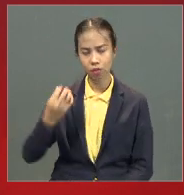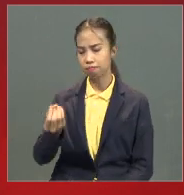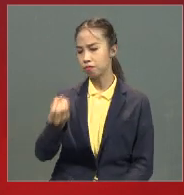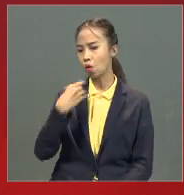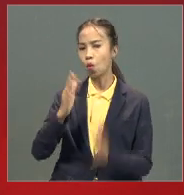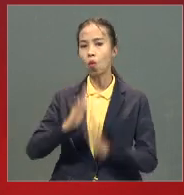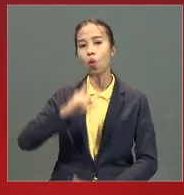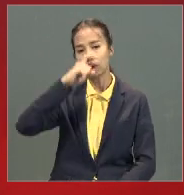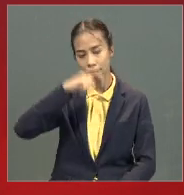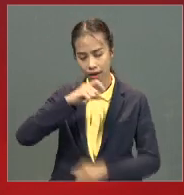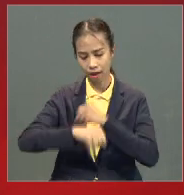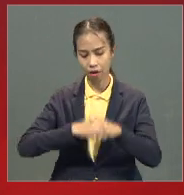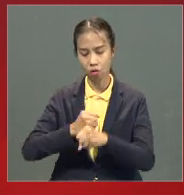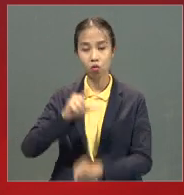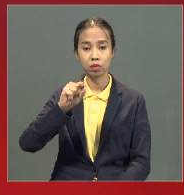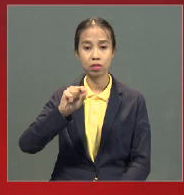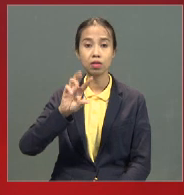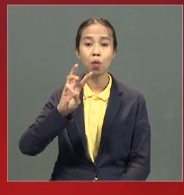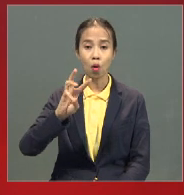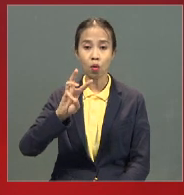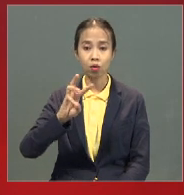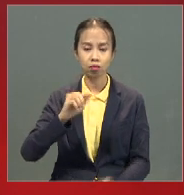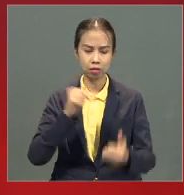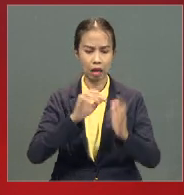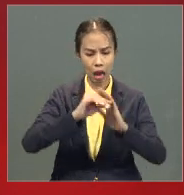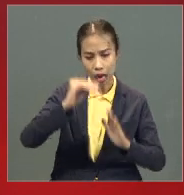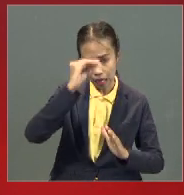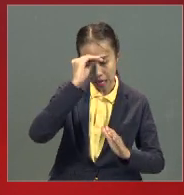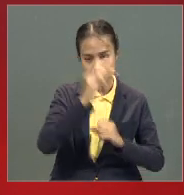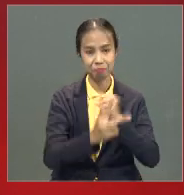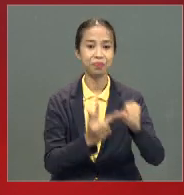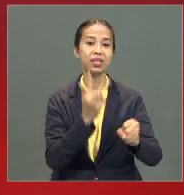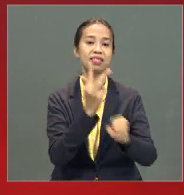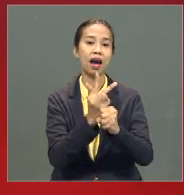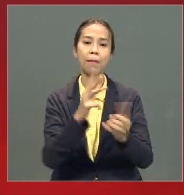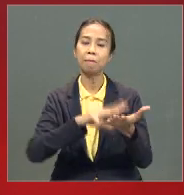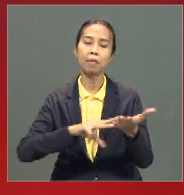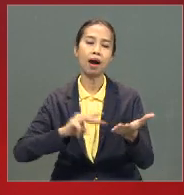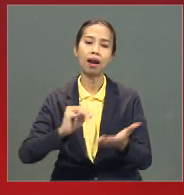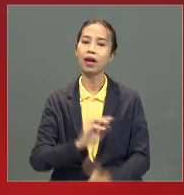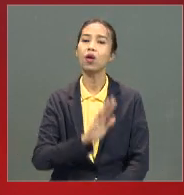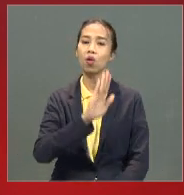กรกฎาคมทางสถานทูตได้รับแจ้งว่าคนสัญชาติไทยอายุ26ปีเป็นนักศึกษาชั้นปีที่ 3มหาวิทยาลัยเอาอ้ะเตานะคะซึ่งมีอาการป่วยรุนแรงจึงได้ประสานไปยังกระทรวง